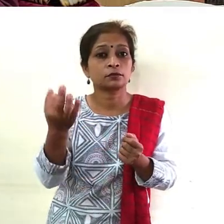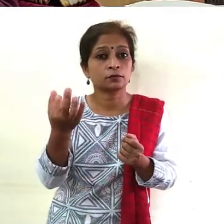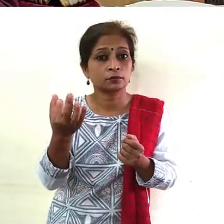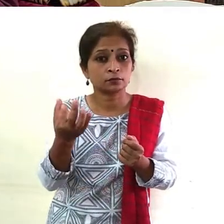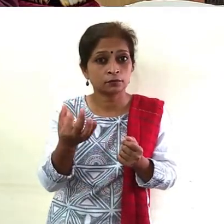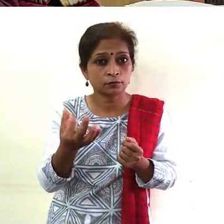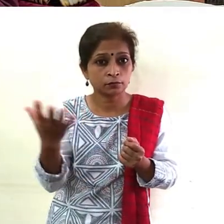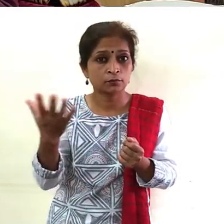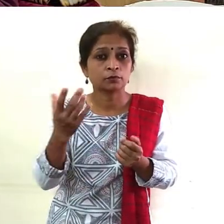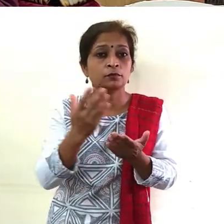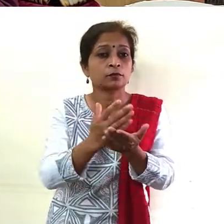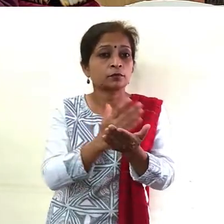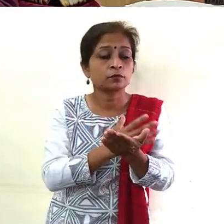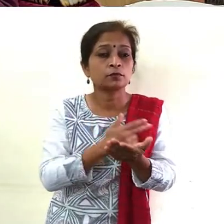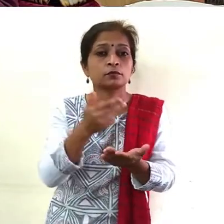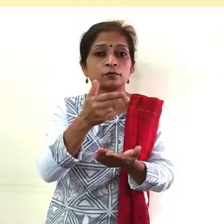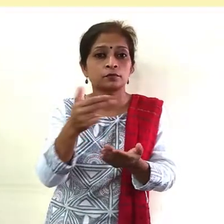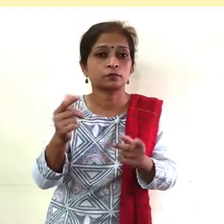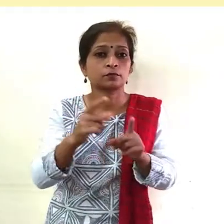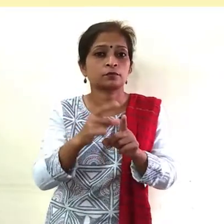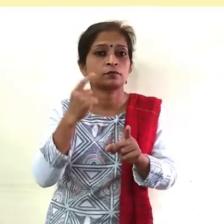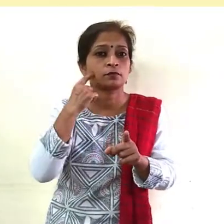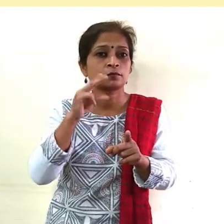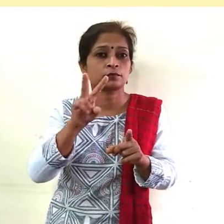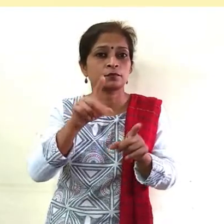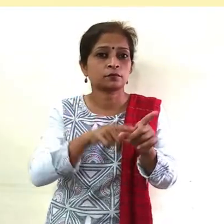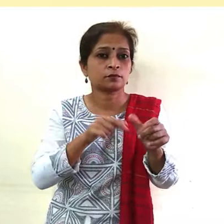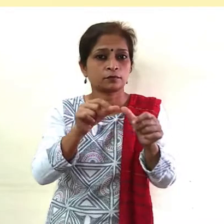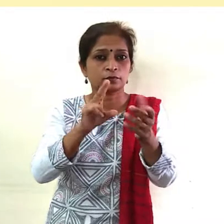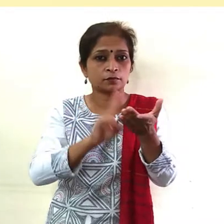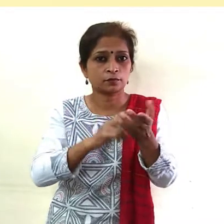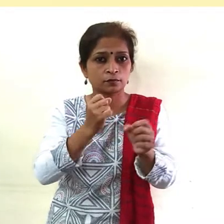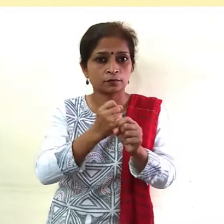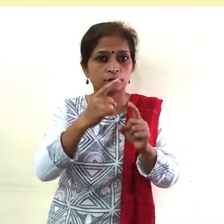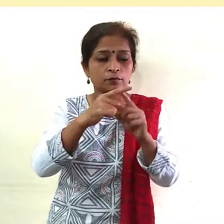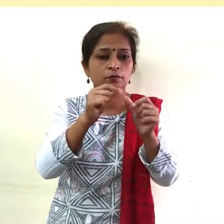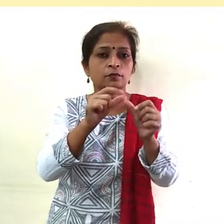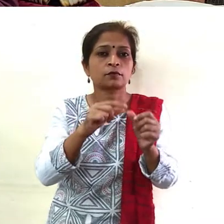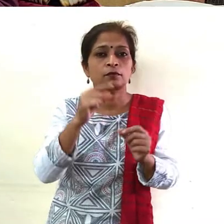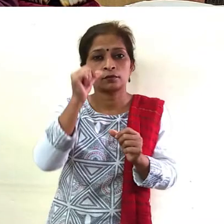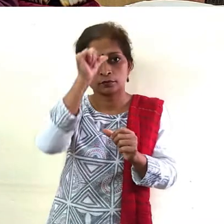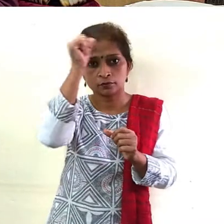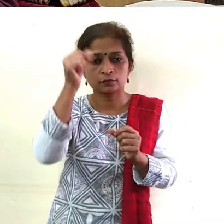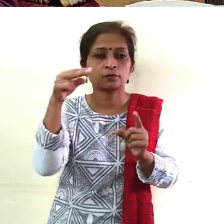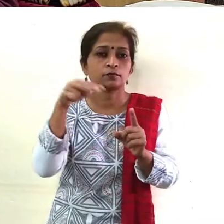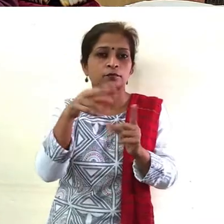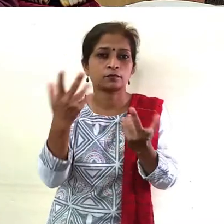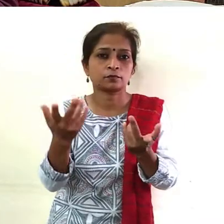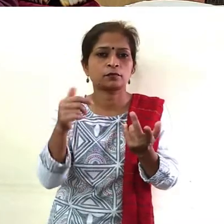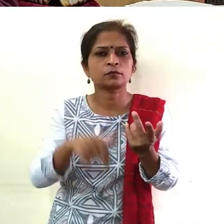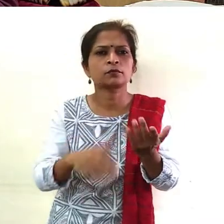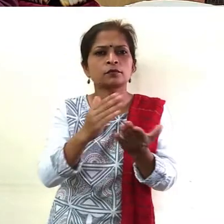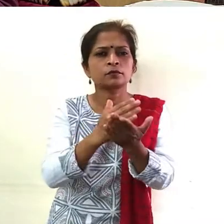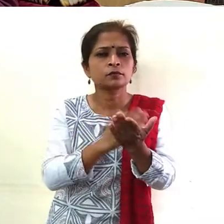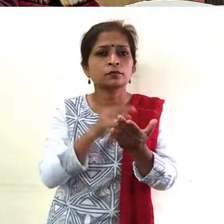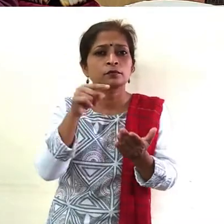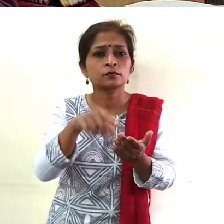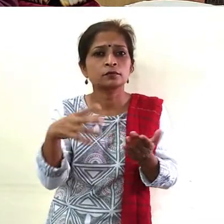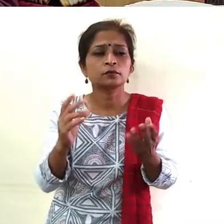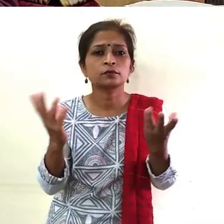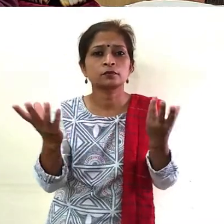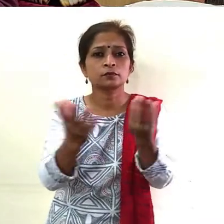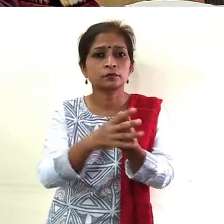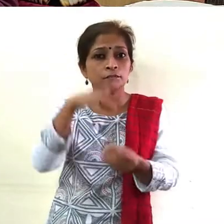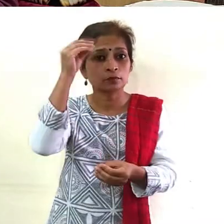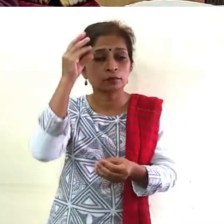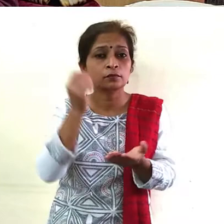हैं एक खास कार्यक्रम जिसका नाम है दिव्यांगता एक भारतीय दृष्टिकोण। इस कार्यक्रम के द्वारा हम ये जानने की कोशिश